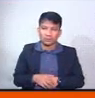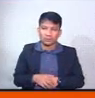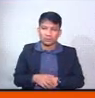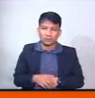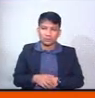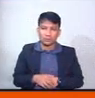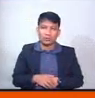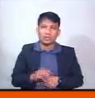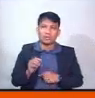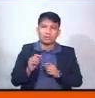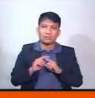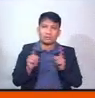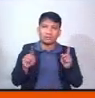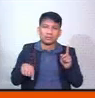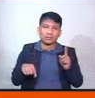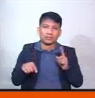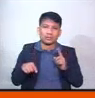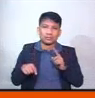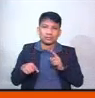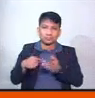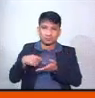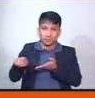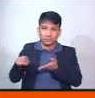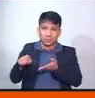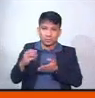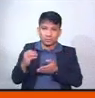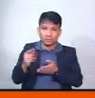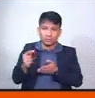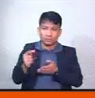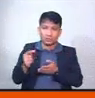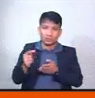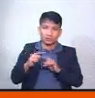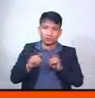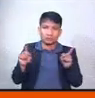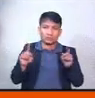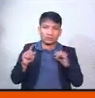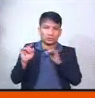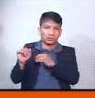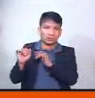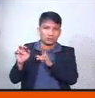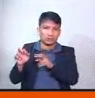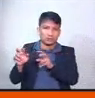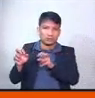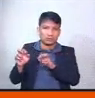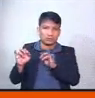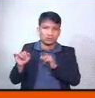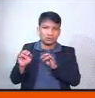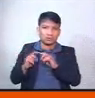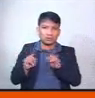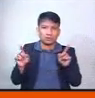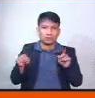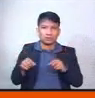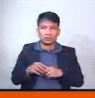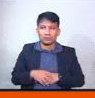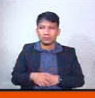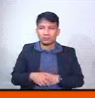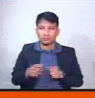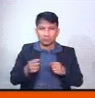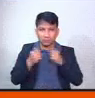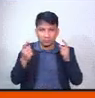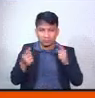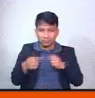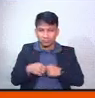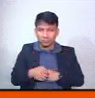Yes, however, doon po sa hindi pagbayad ng OT, ibang issue po ito, sir. Opo, ibang issue naman yan. Ako'y